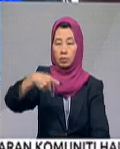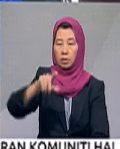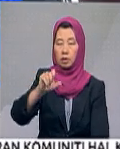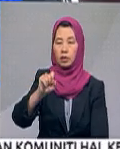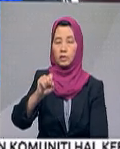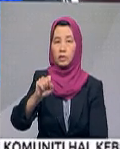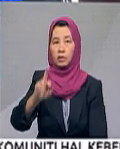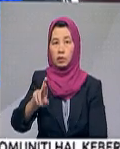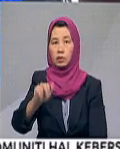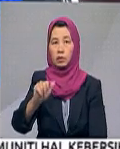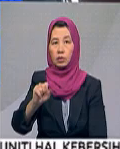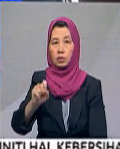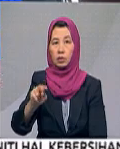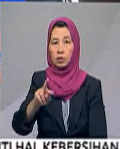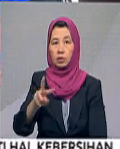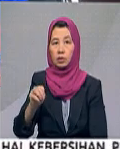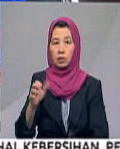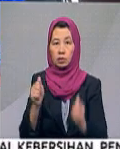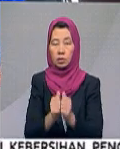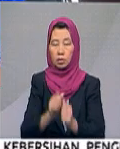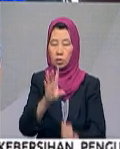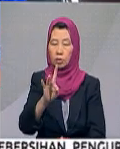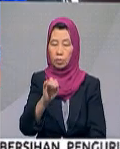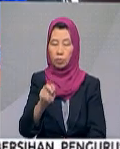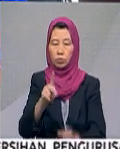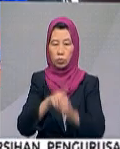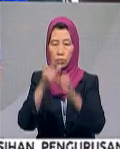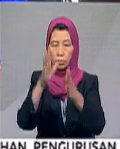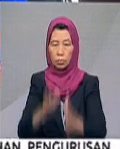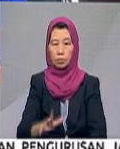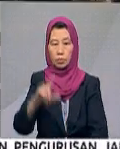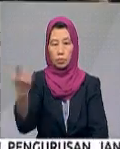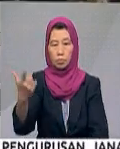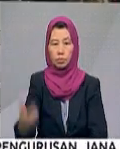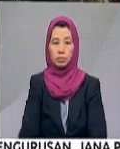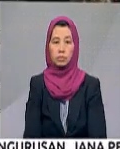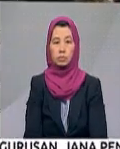hari ini bersama 80 peserta lain.